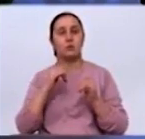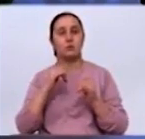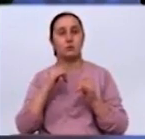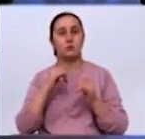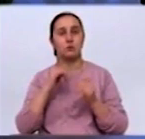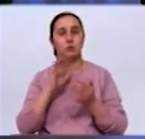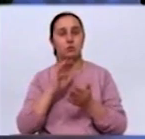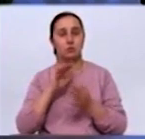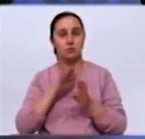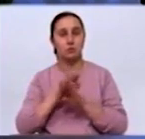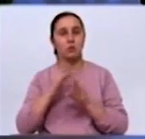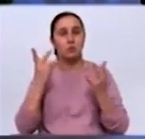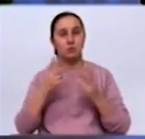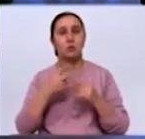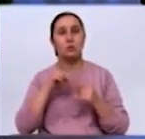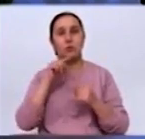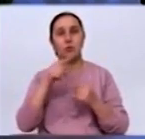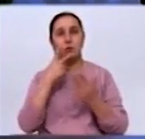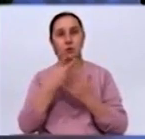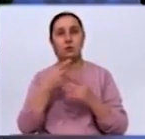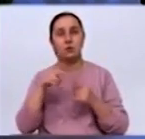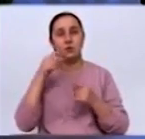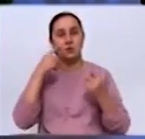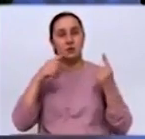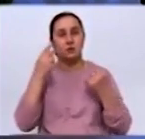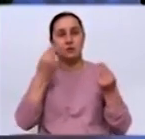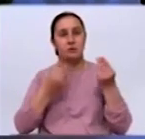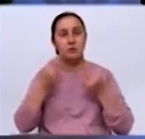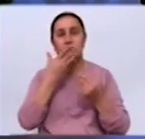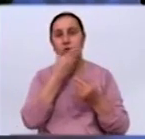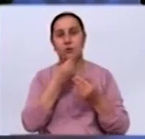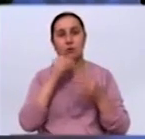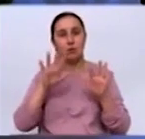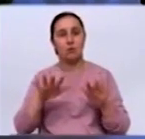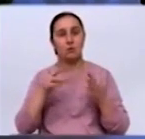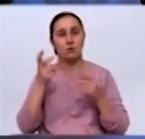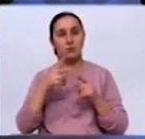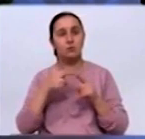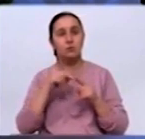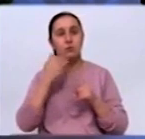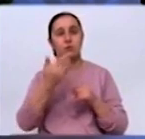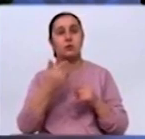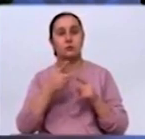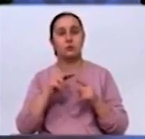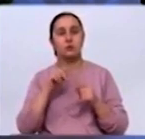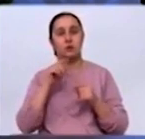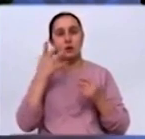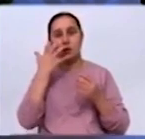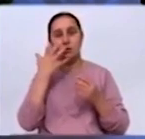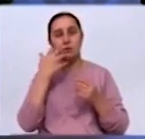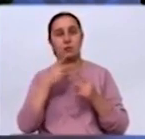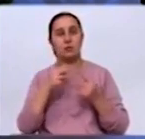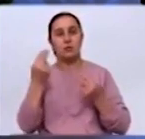shug'ullanishlari lozim bo'ladi. Demak, biron bir ko'rinishga, dizaynga chiroyli bir ko'rinishga holatga keltirish uchun, demak, ularda